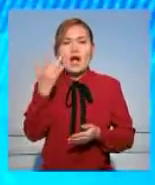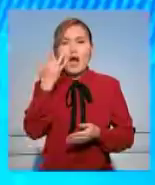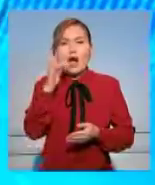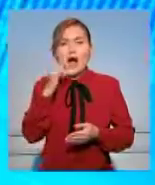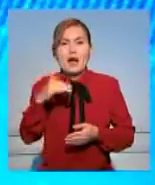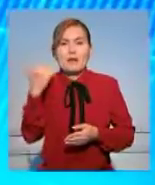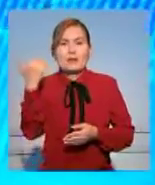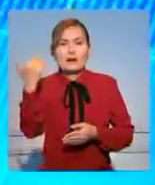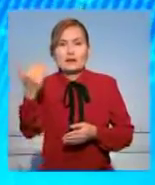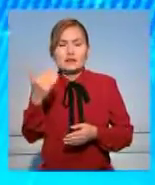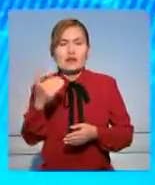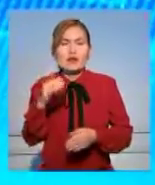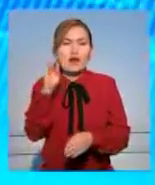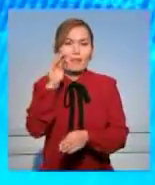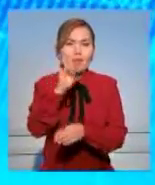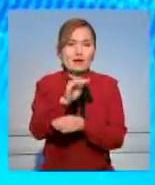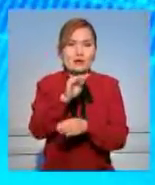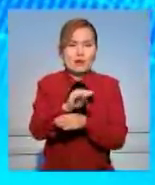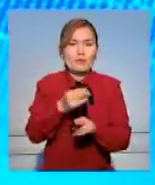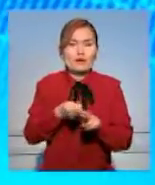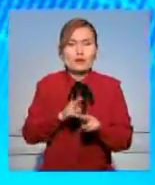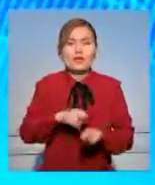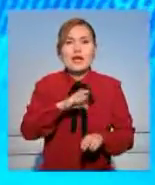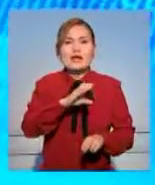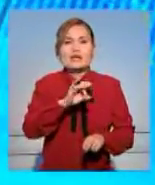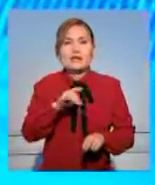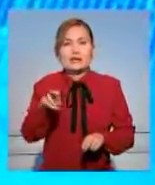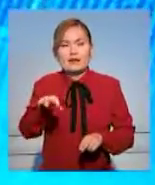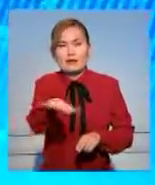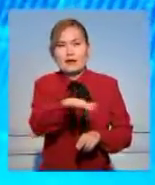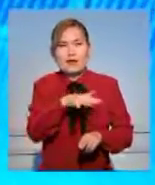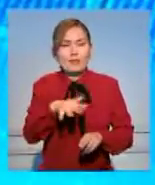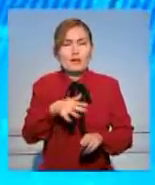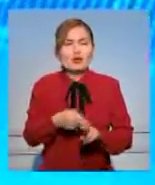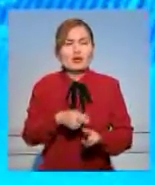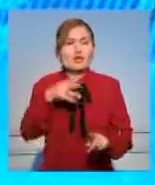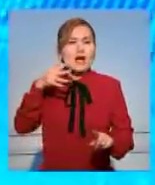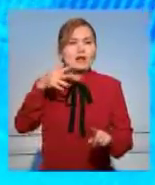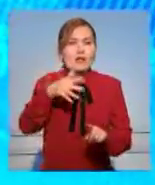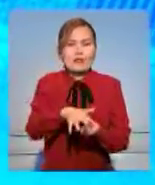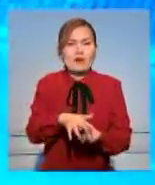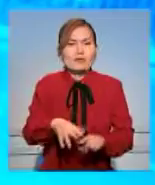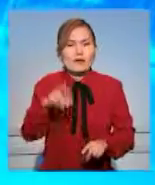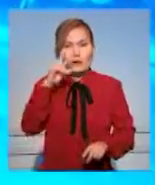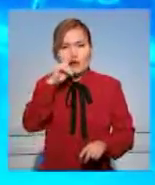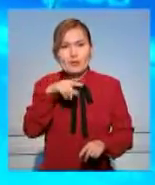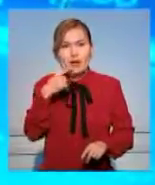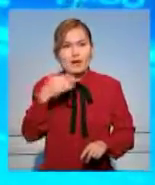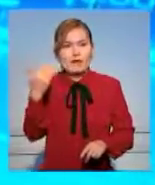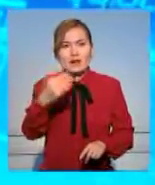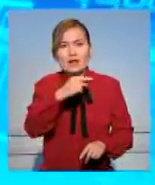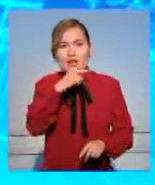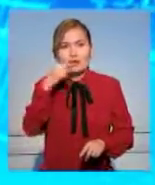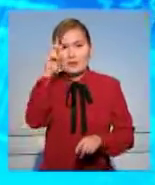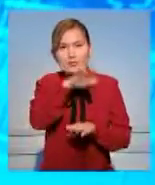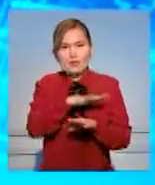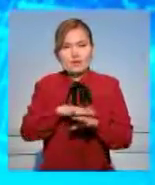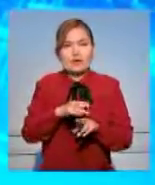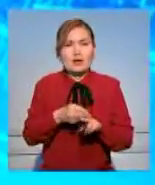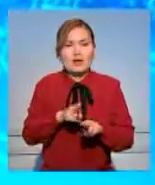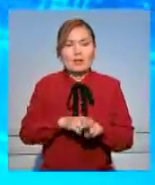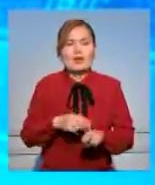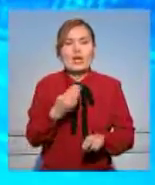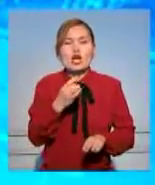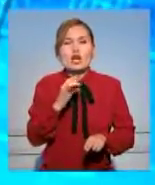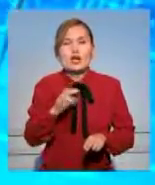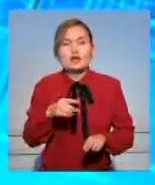Путин АҚШ пен одақтастарының Сирияға жасаған соққыларын қатаң сынға алды. Оның айтуынша, былтыр Құрама Штаттар Сирияның Шайрат әуе